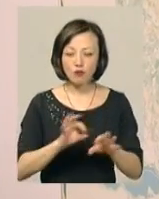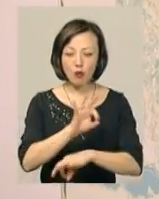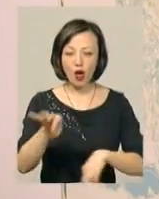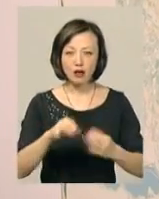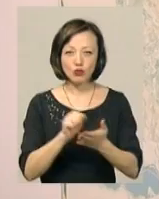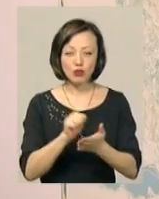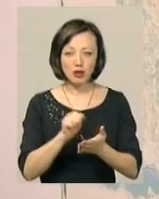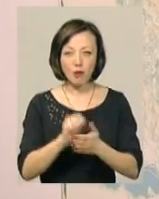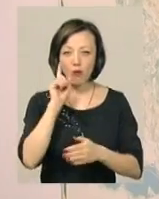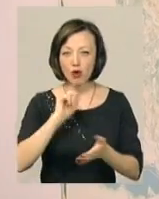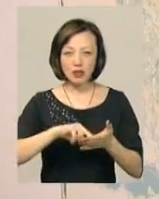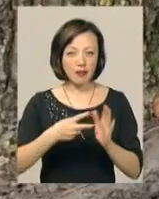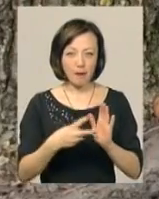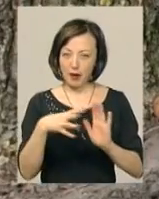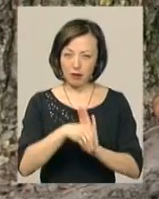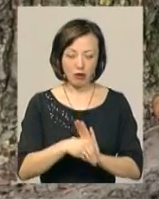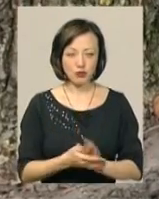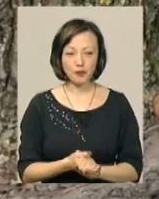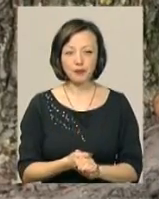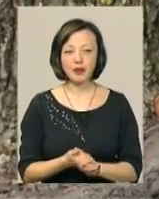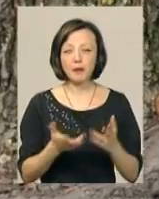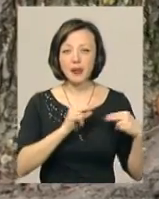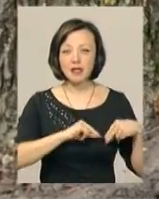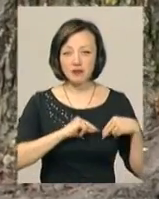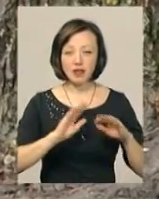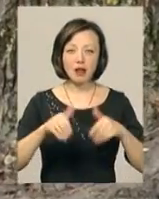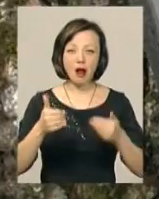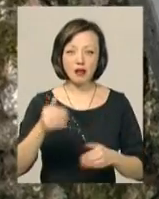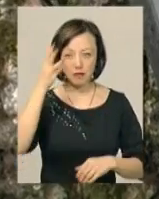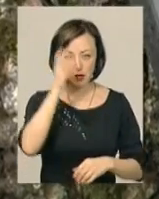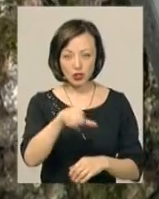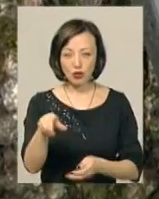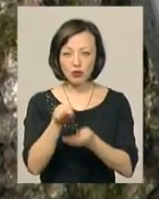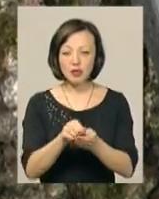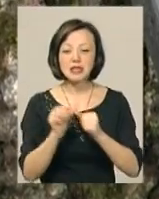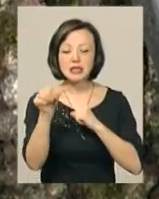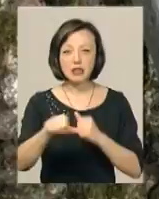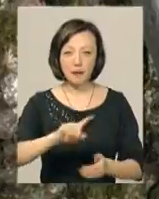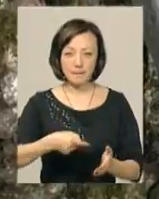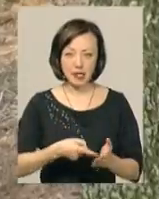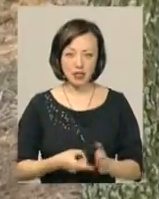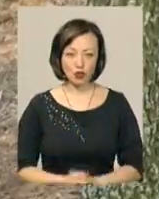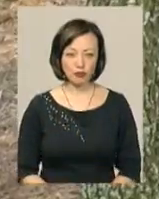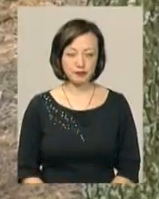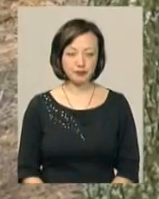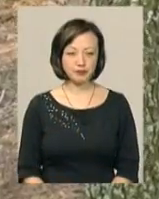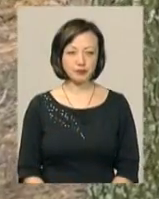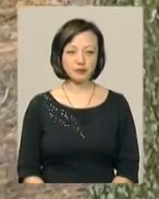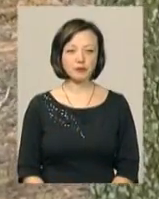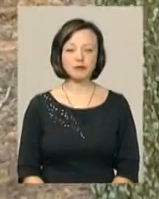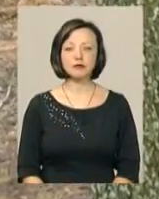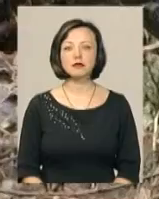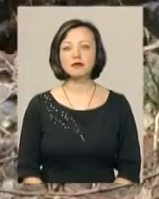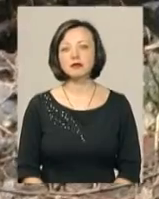що не передбачено. Тож комунальники радять хмельничанам хоронити домашніх тварин за містом. Наталя Сідова, Віктор Кривий,